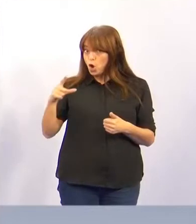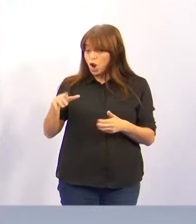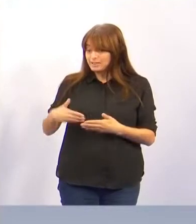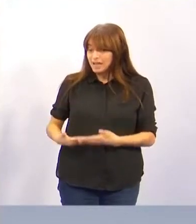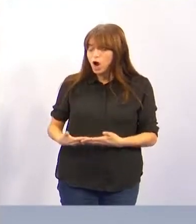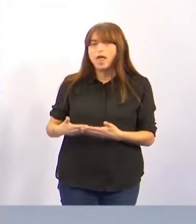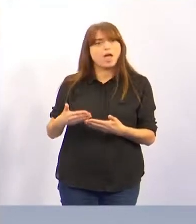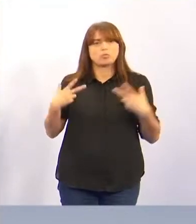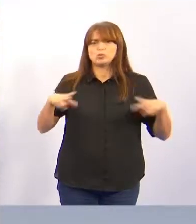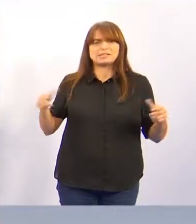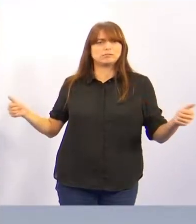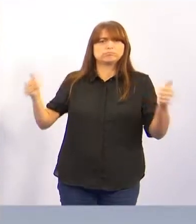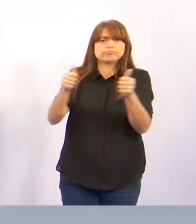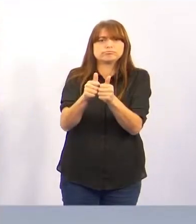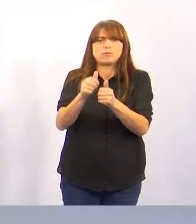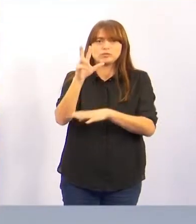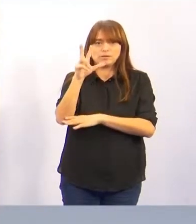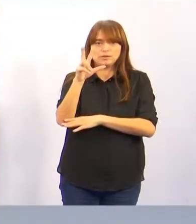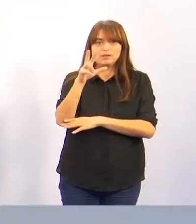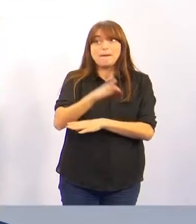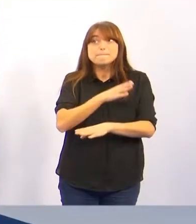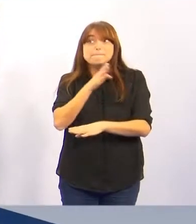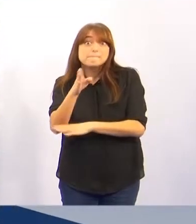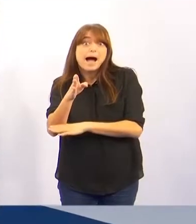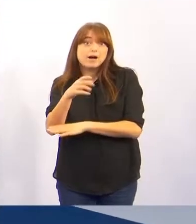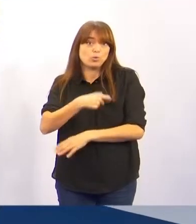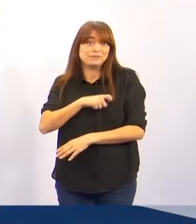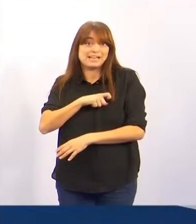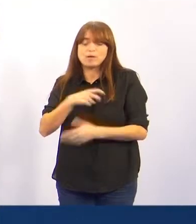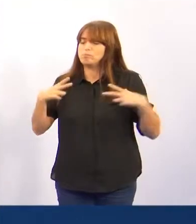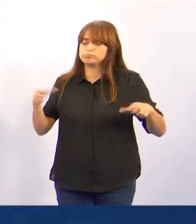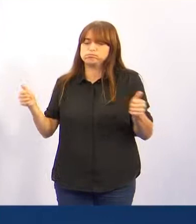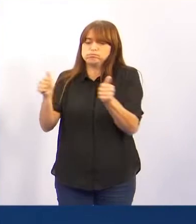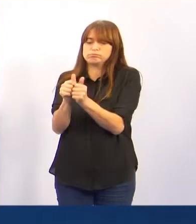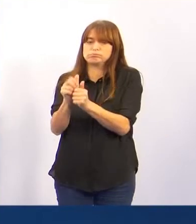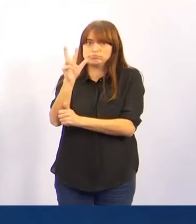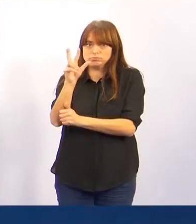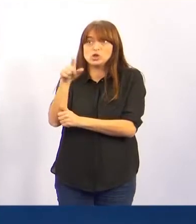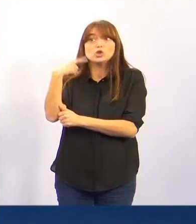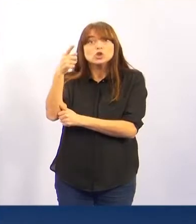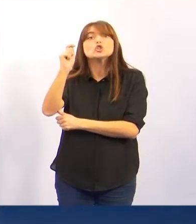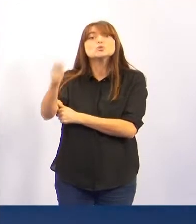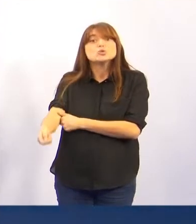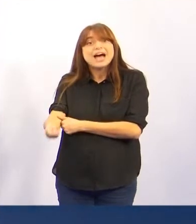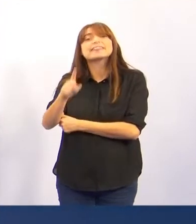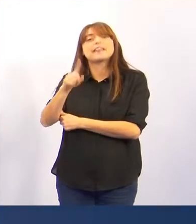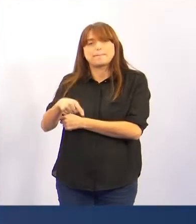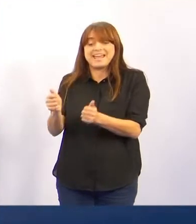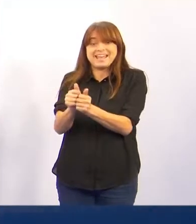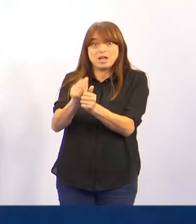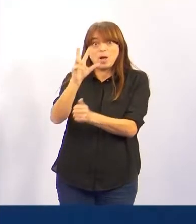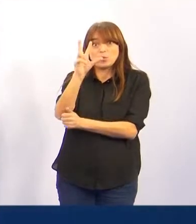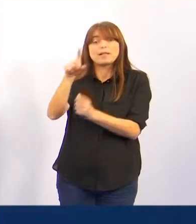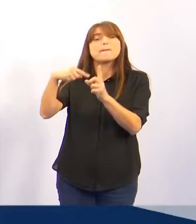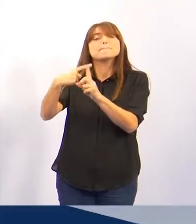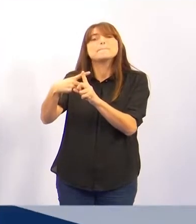del principi, des de que va a la comissaria. Després, quan va al jutjat, a més, també tindrà l'acompanyament a la víctima, que és un